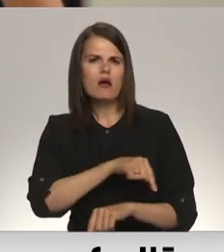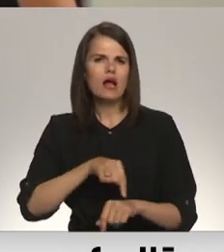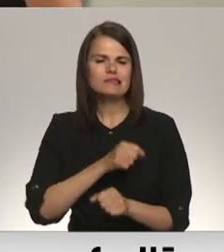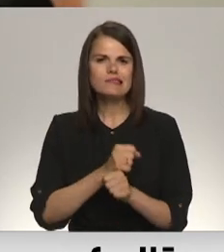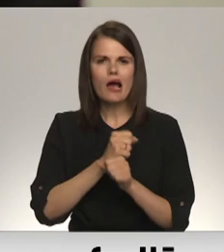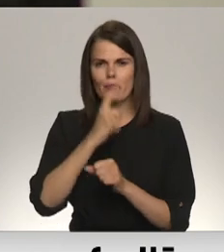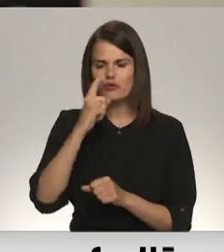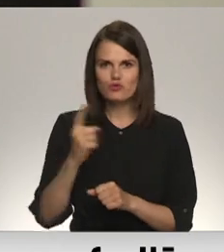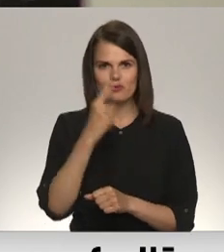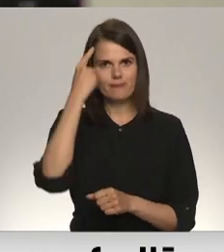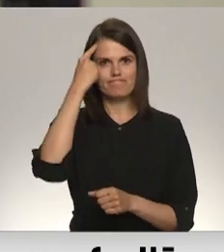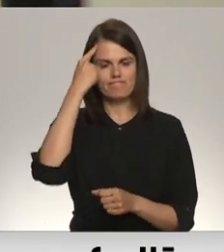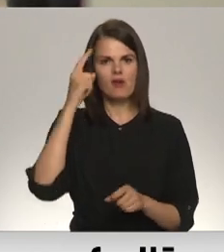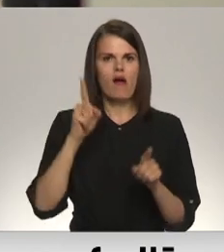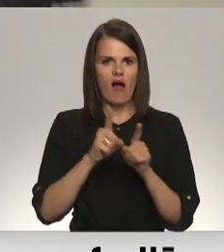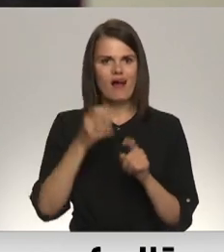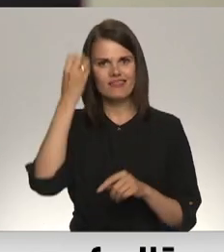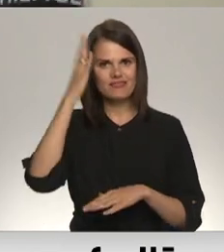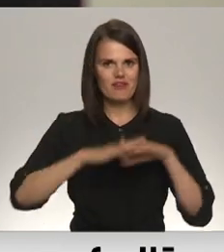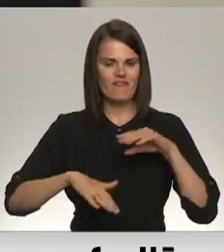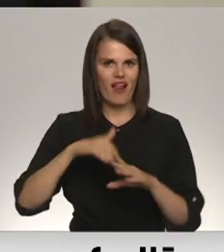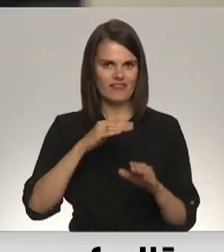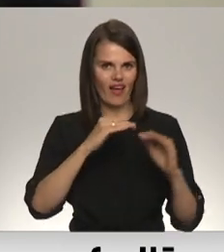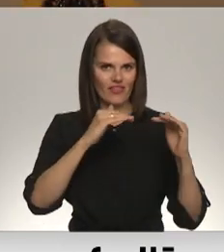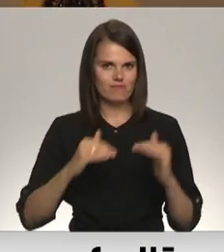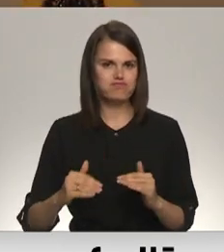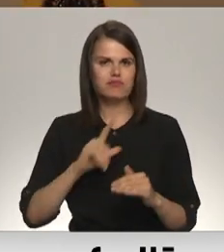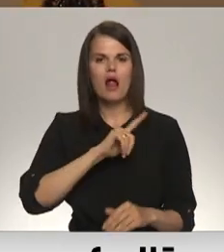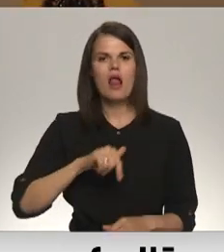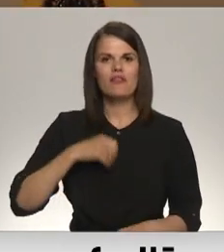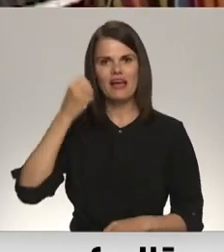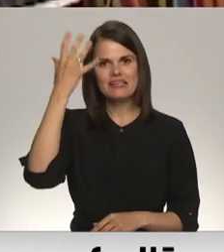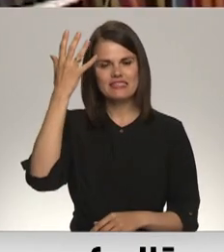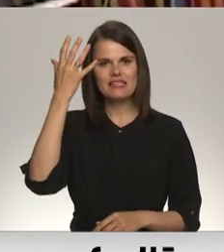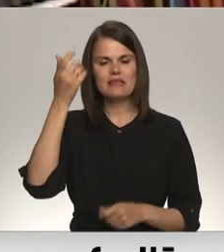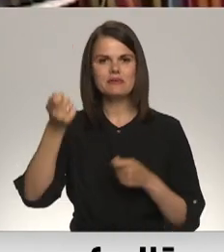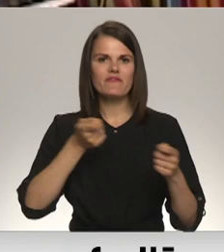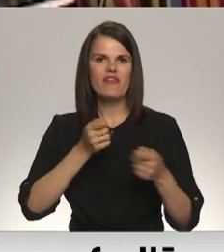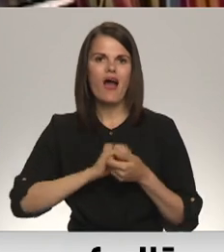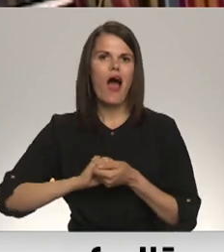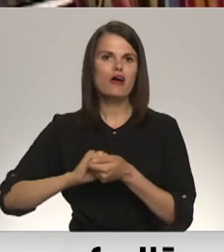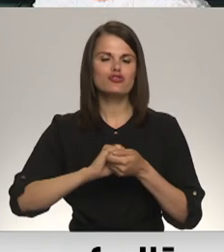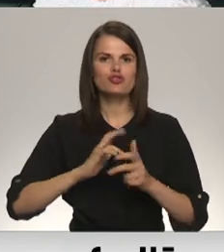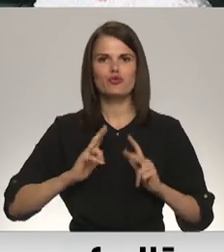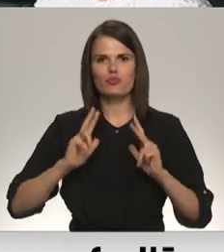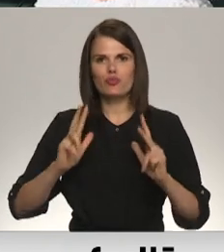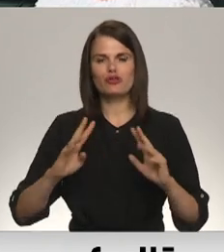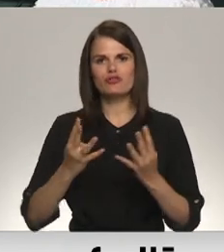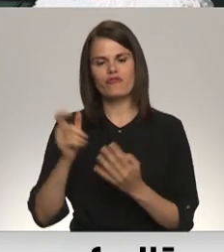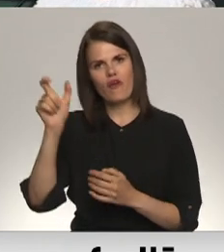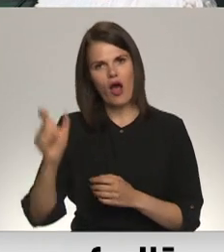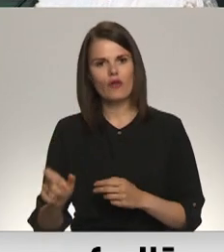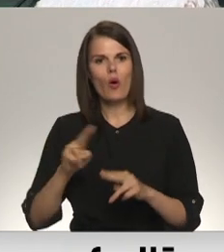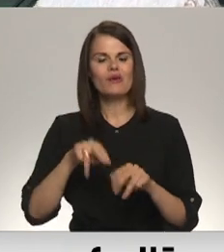par to, kādu ietekmi tas atstāja uz izglītības kvalitāti. Latvijas izglītības vadītāja asociācijas valsts priekšsēdētājs un Siguldas valsts